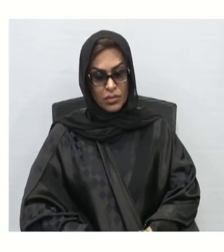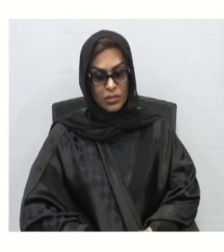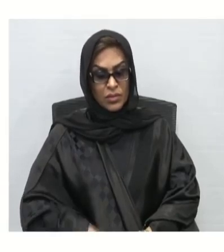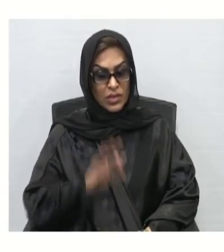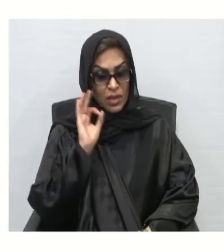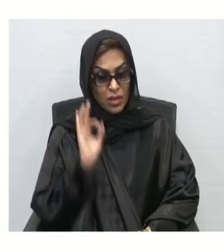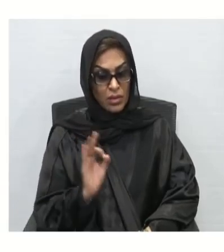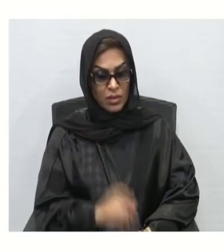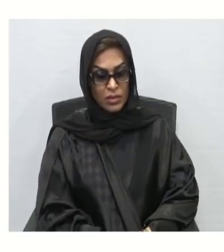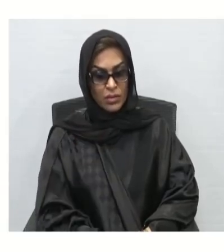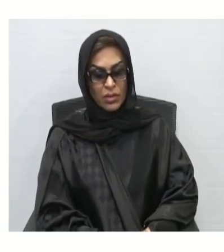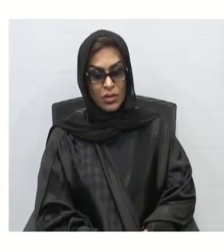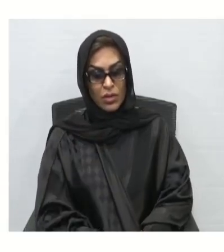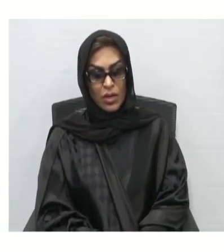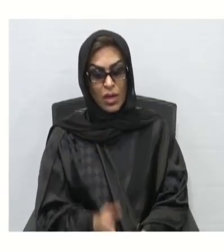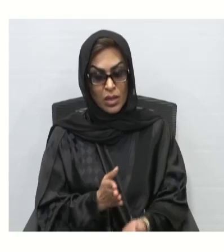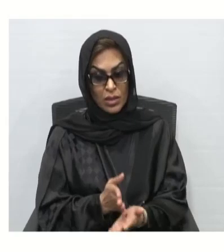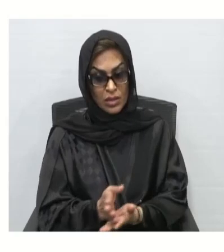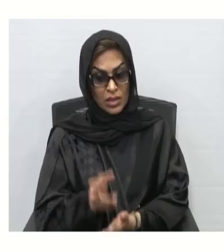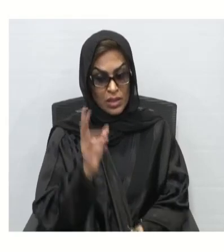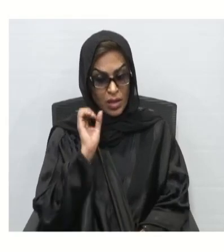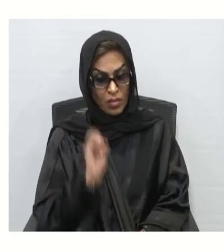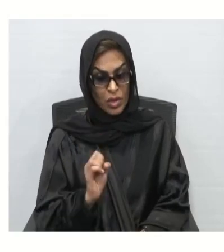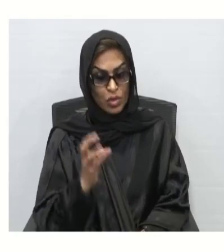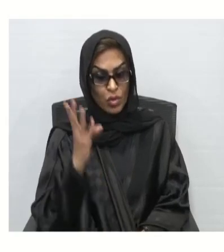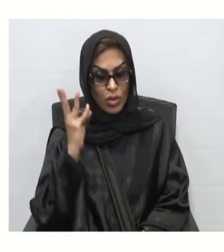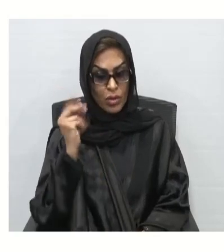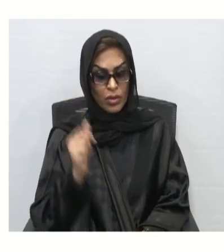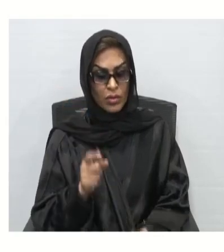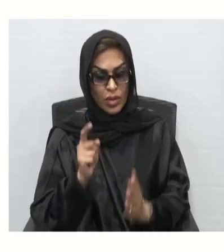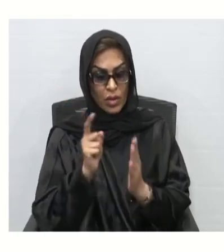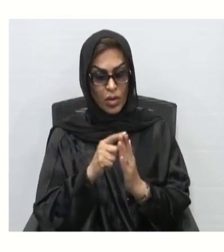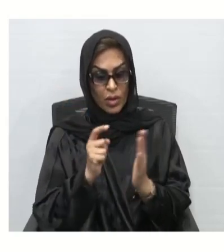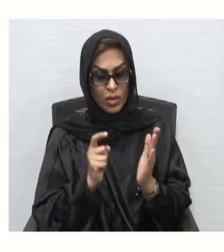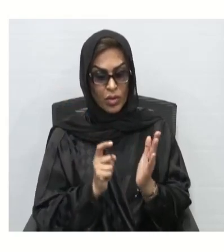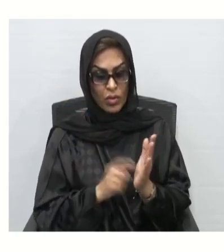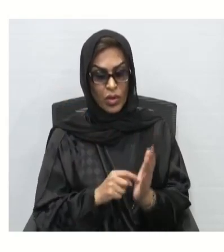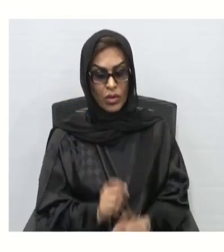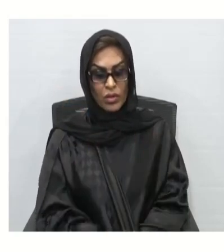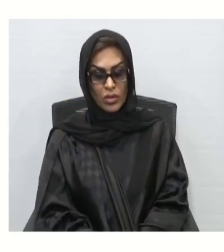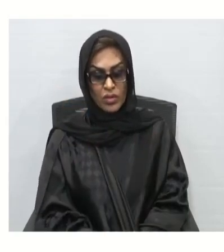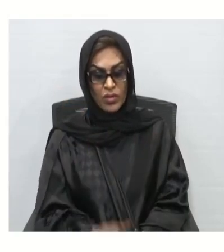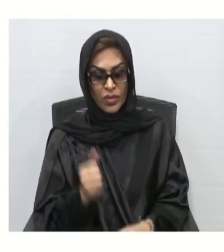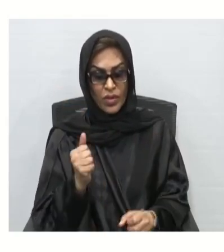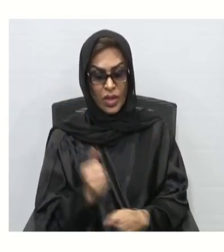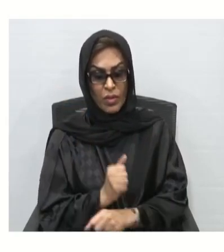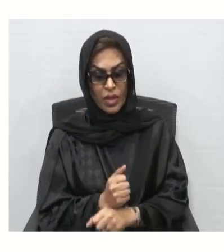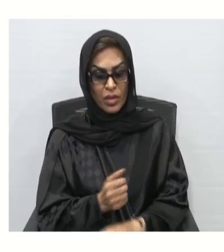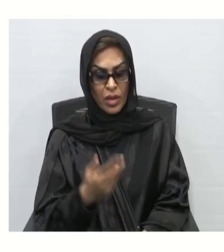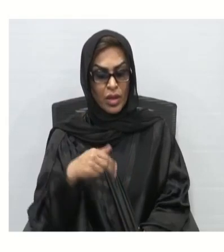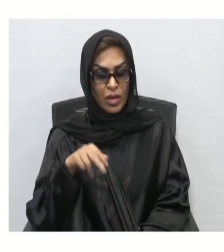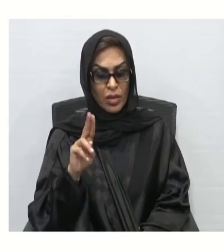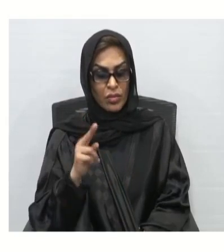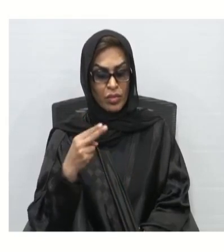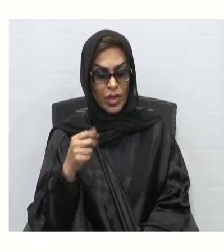تذكر اهميه الالتزام بالسلوك الرقمي الذي يشمل القوانين والقواعد السلوكيه